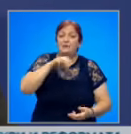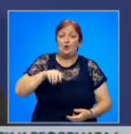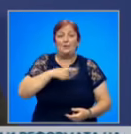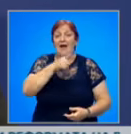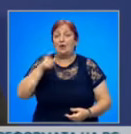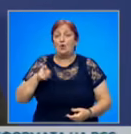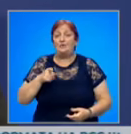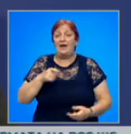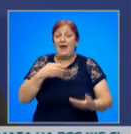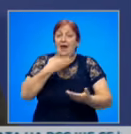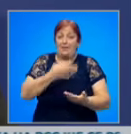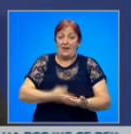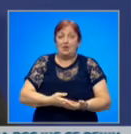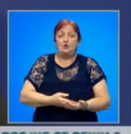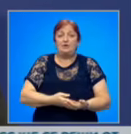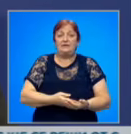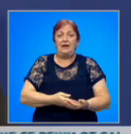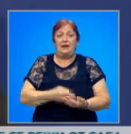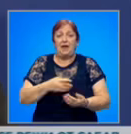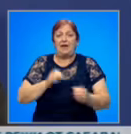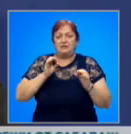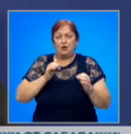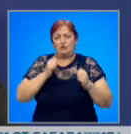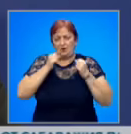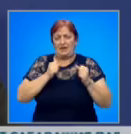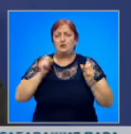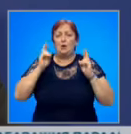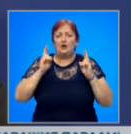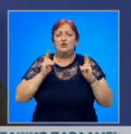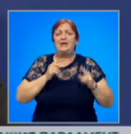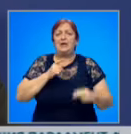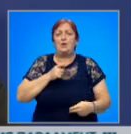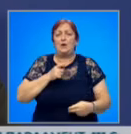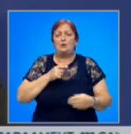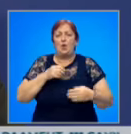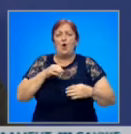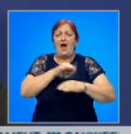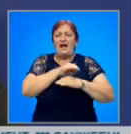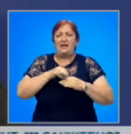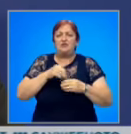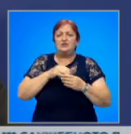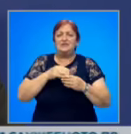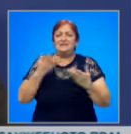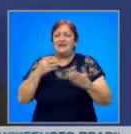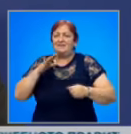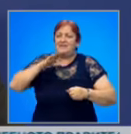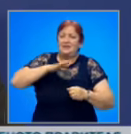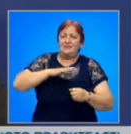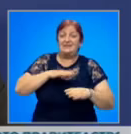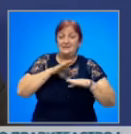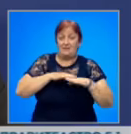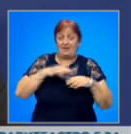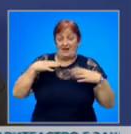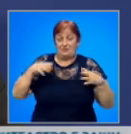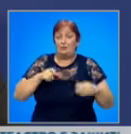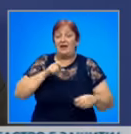вие предложихте, е сериозно и тежко решение, което граничи с вид дискриминация на права и свободи